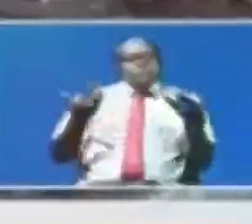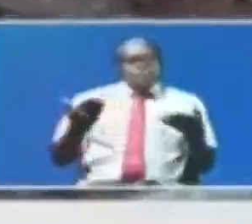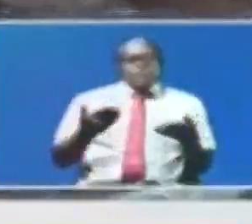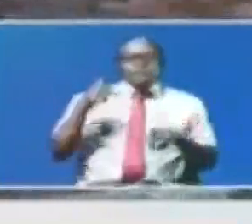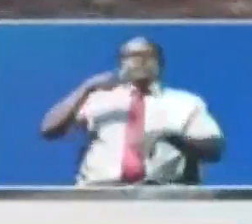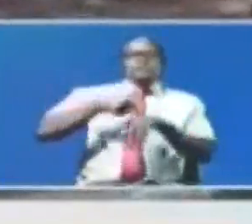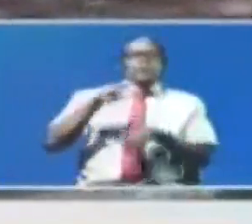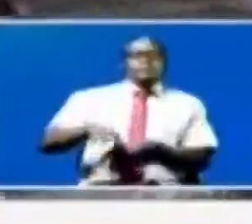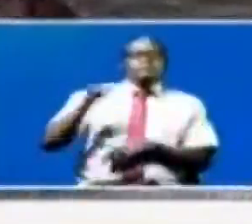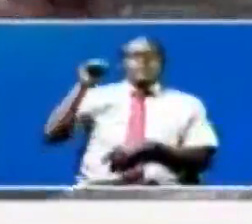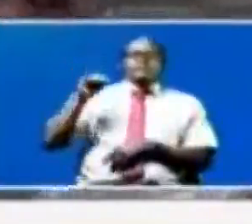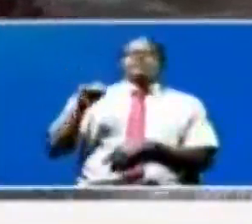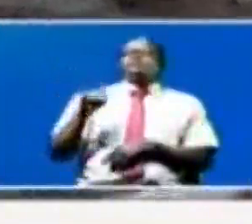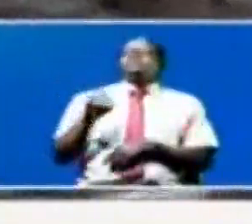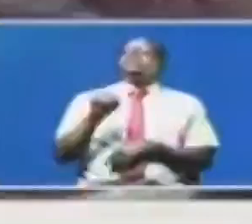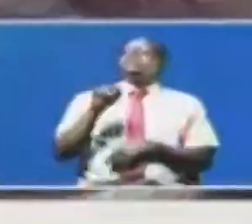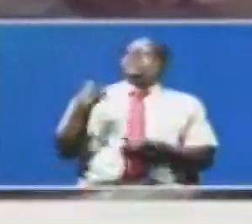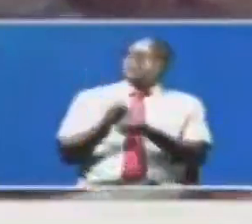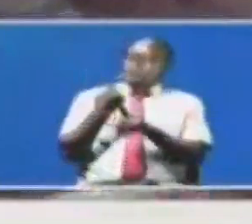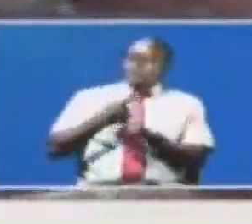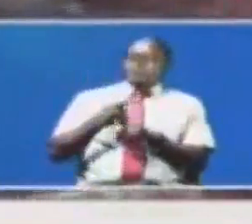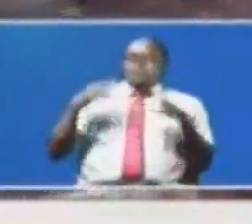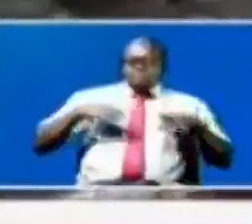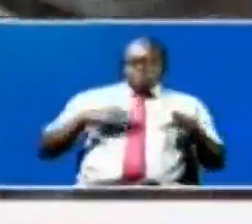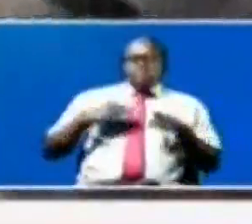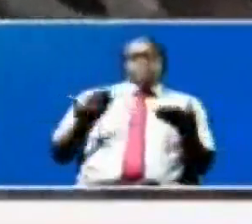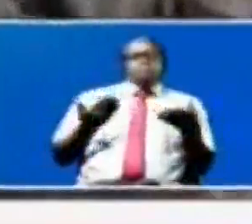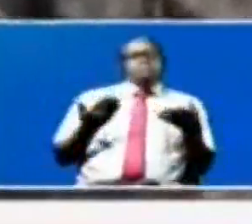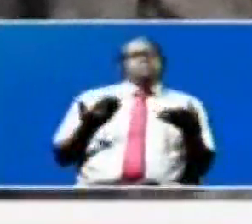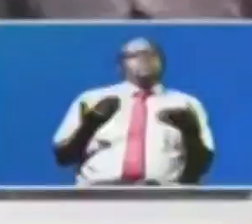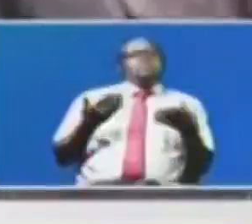maeneo wanapopatikana raia wa mataifa tofauti kuliko na